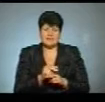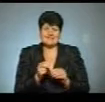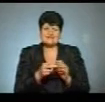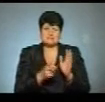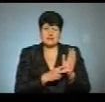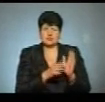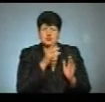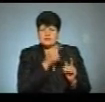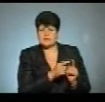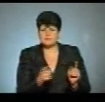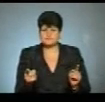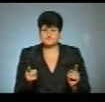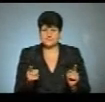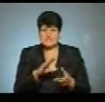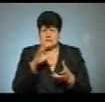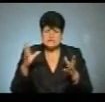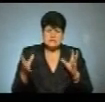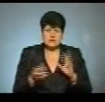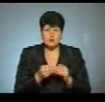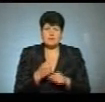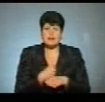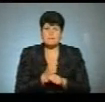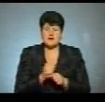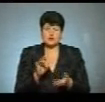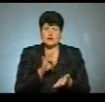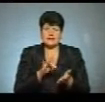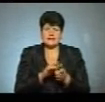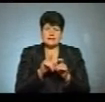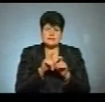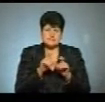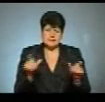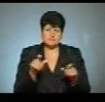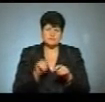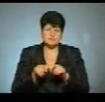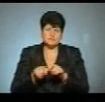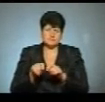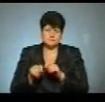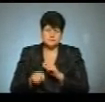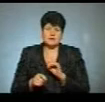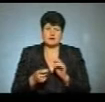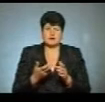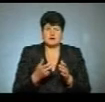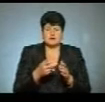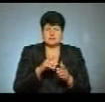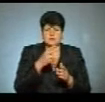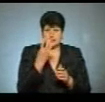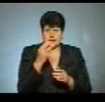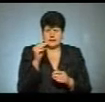числа. Загалом лабораторний центр методом полімеразно-ланцюгової реакції дослідив біологічні матеріали